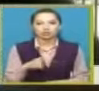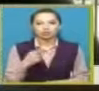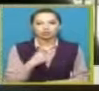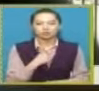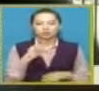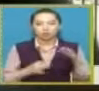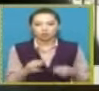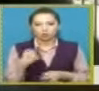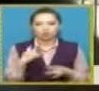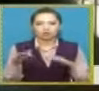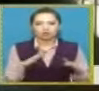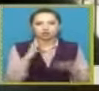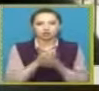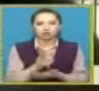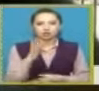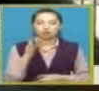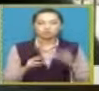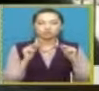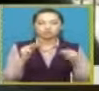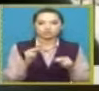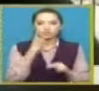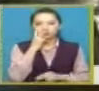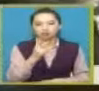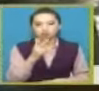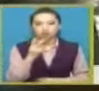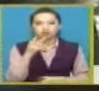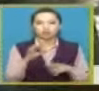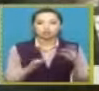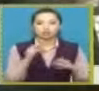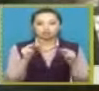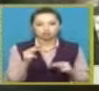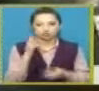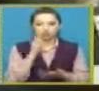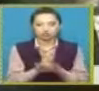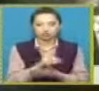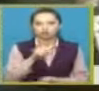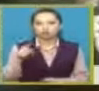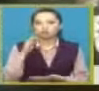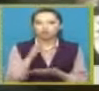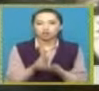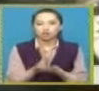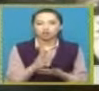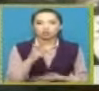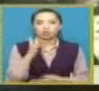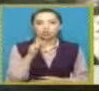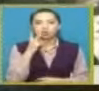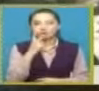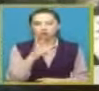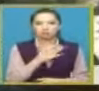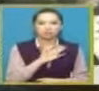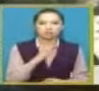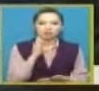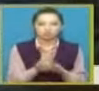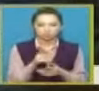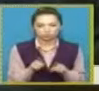сотқа түсіп тұр, соның әділ шешім шығарғанға қарап баға беремін. Әділ шешім шығарып жатқан соттар бар, бірақ кейбірлеріне көңіл толмайтындай жағдайлар